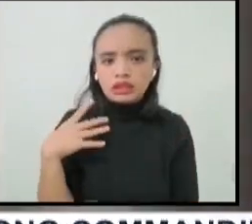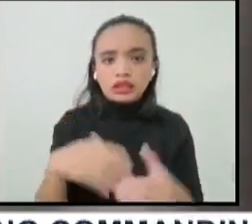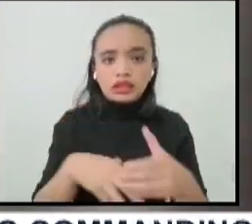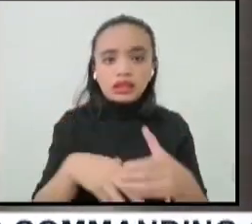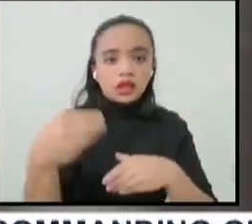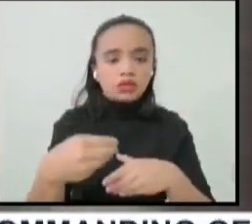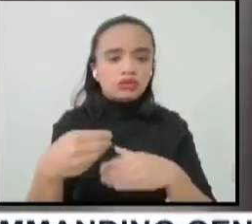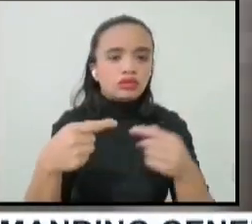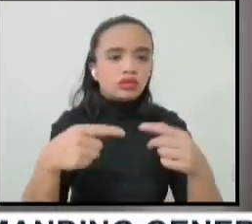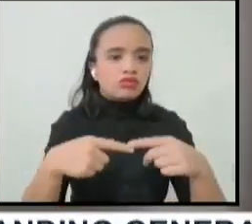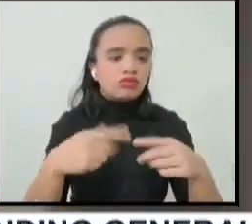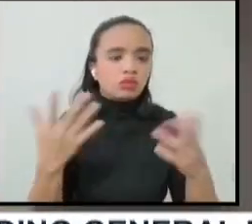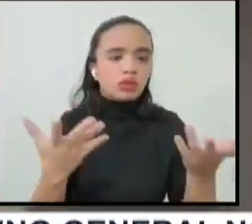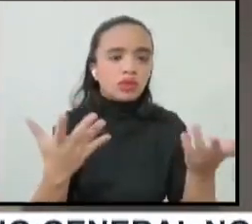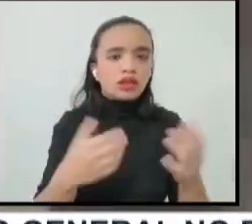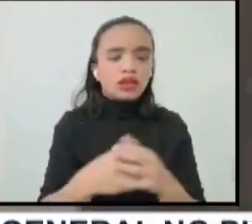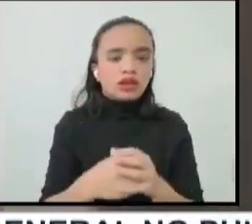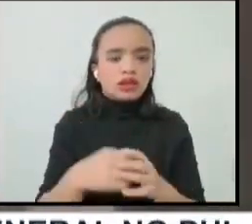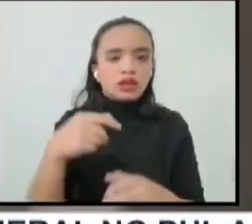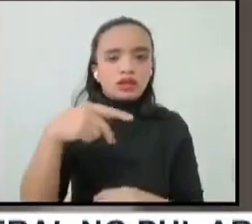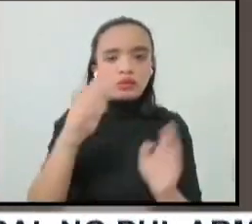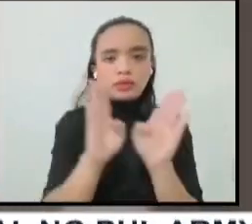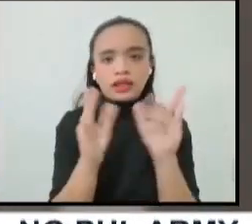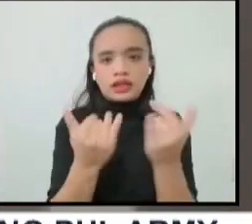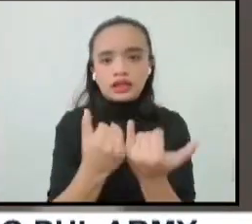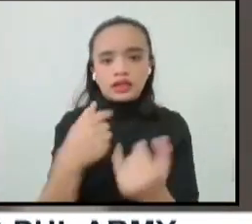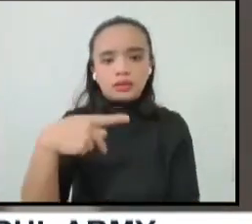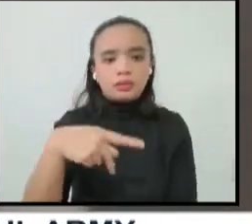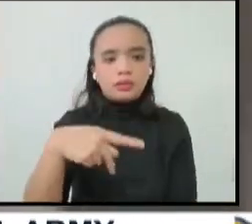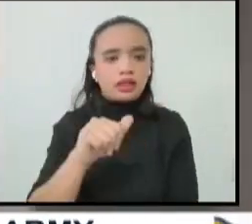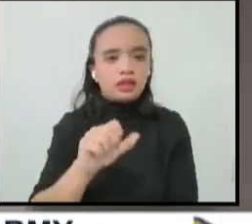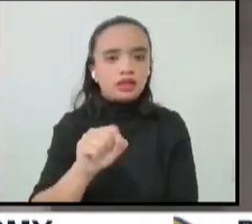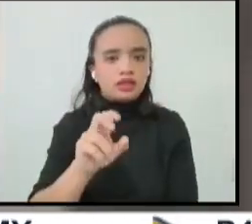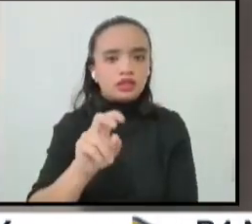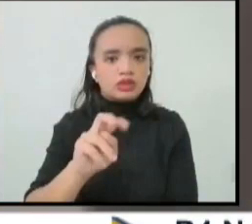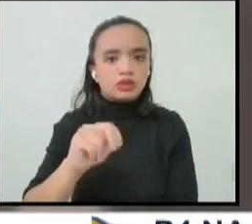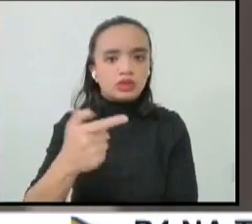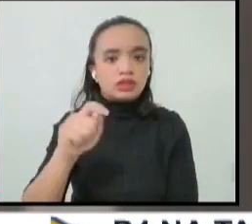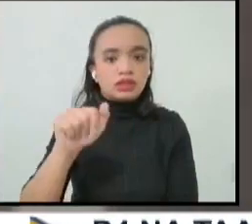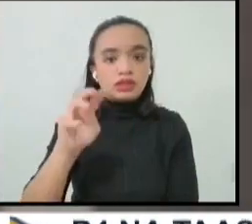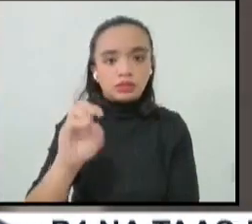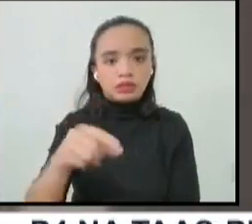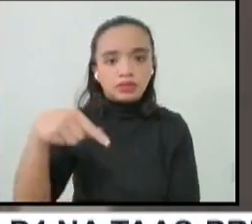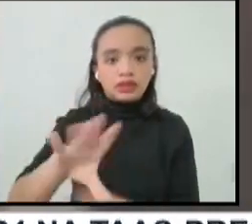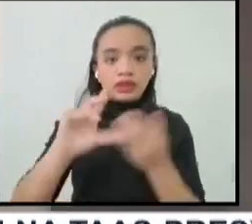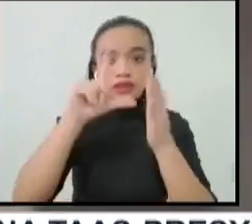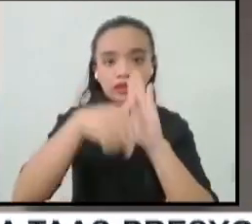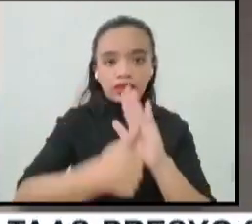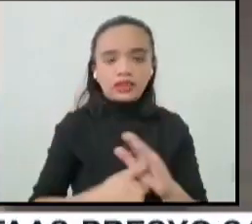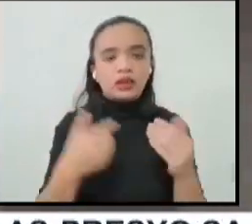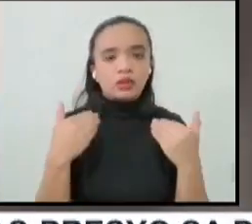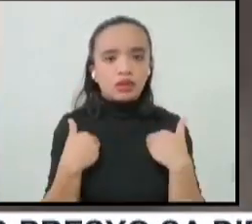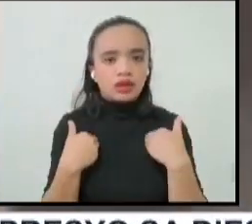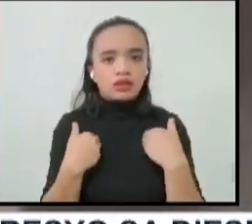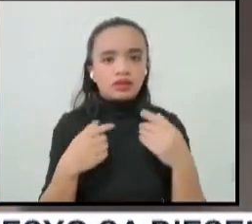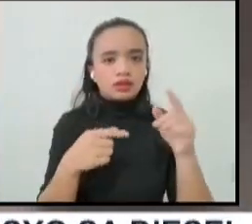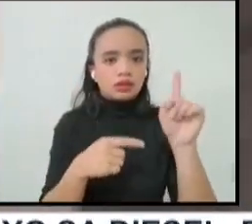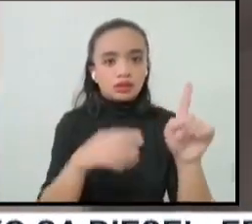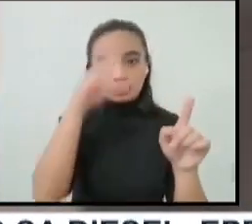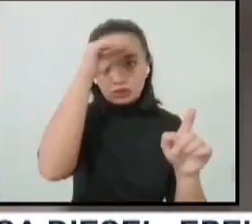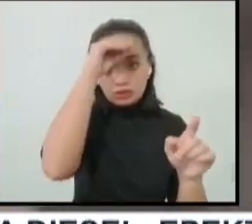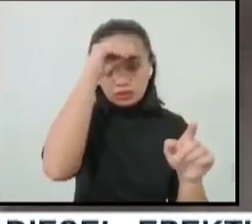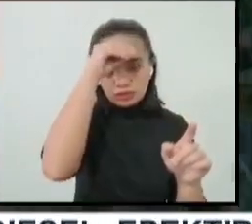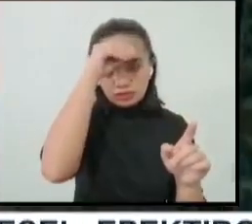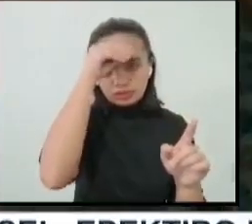Pasong Tamo, Quezon City. Maya-maya pa ay lumapit sa kanila ang isa pang lalaking nakabagpak at saka umalis